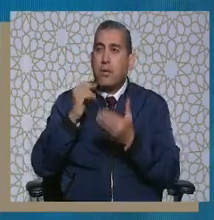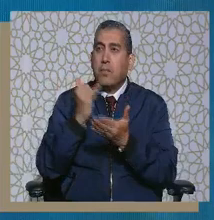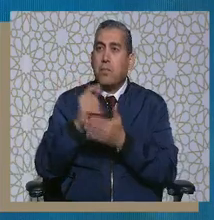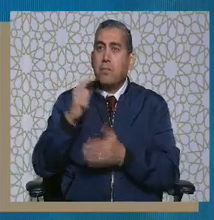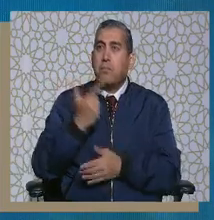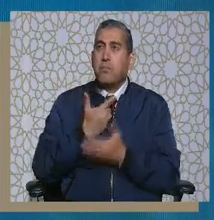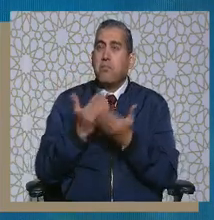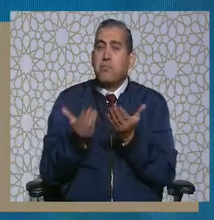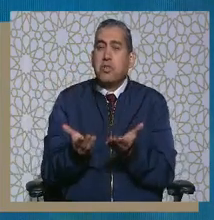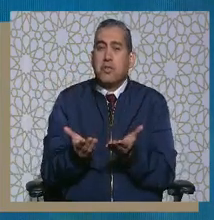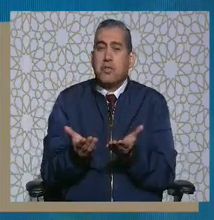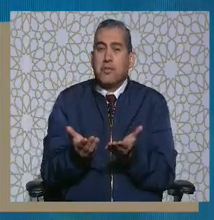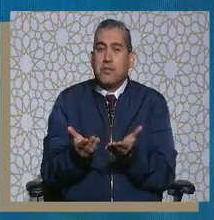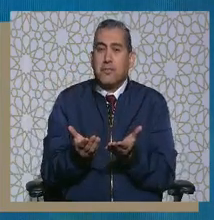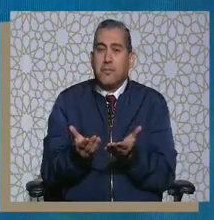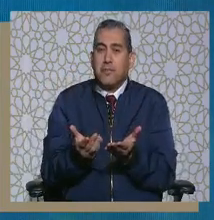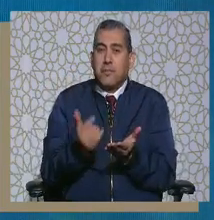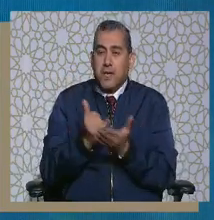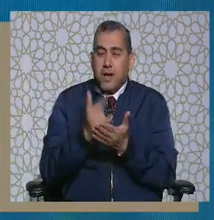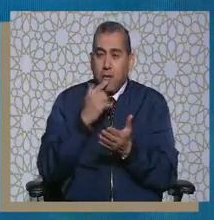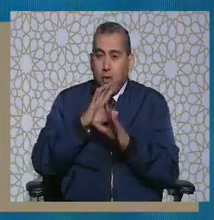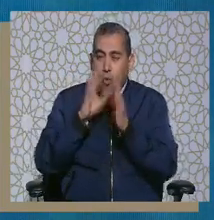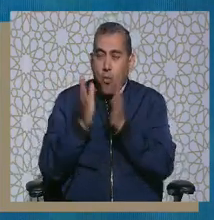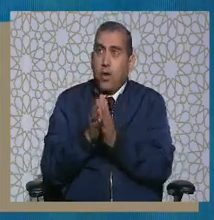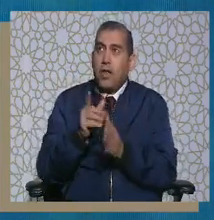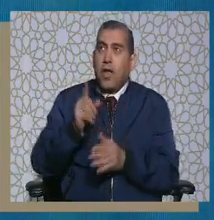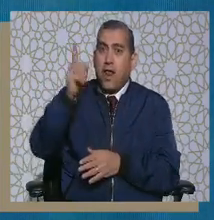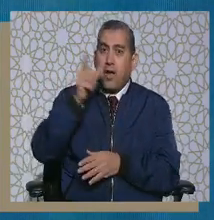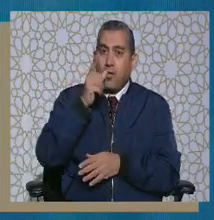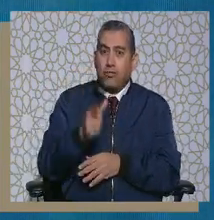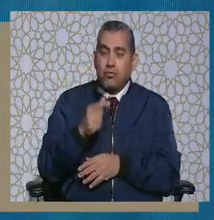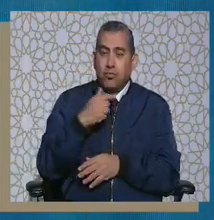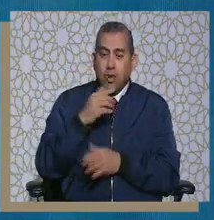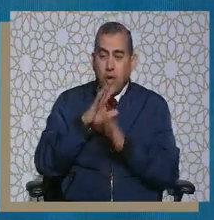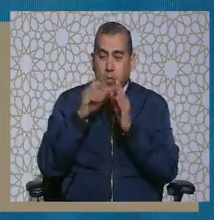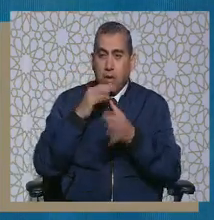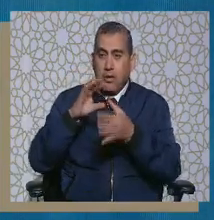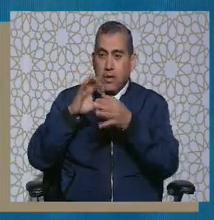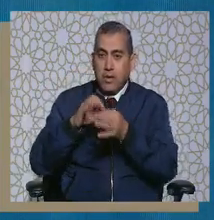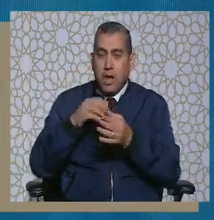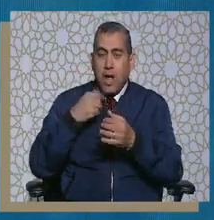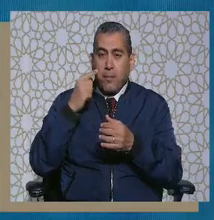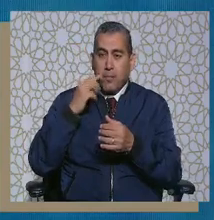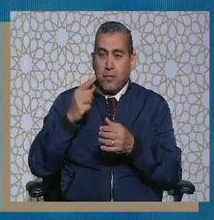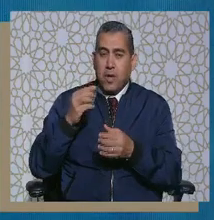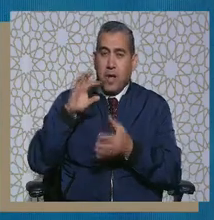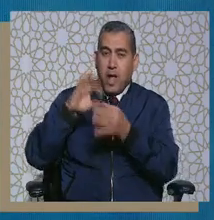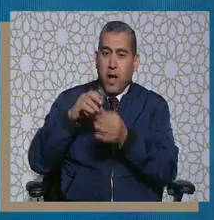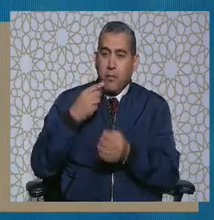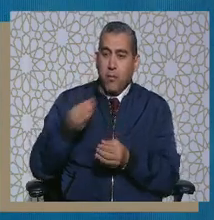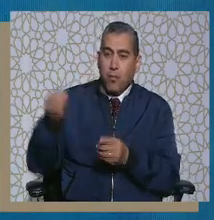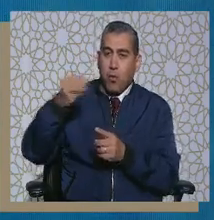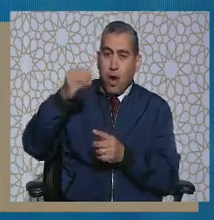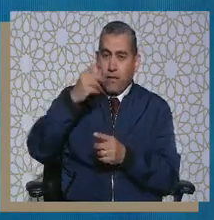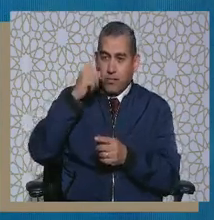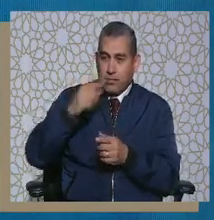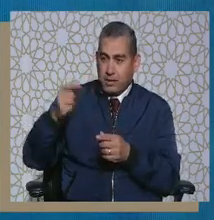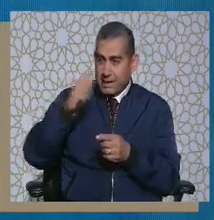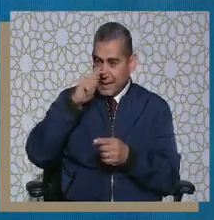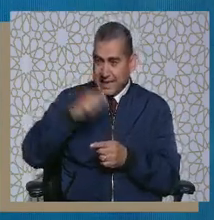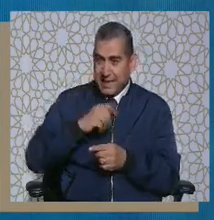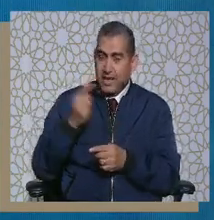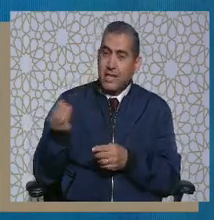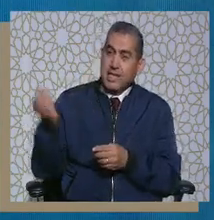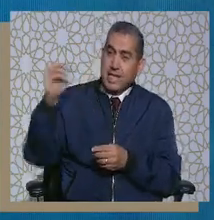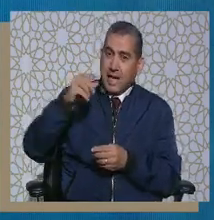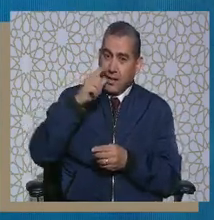تكلني فيا سيدي ليس الواصل بالمكافئ ما تكافئ امش على السوء اللي فعلوه